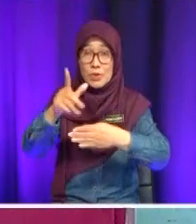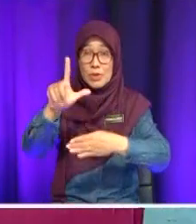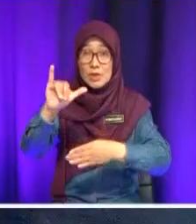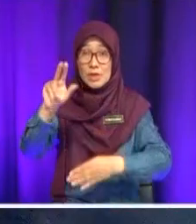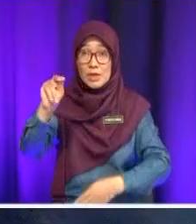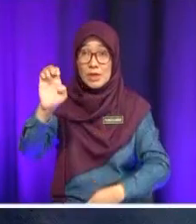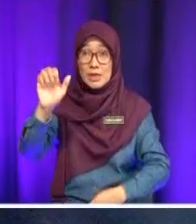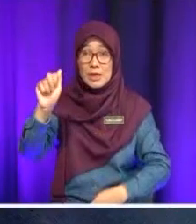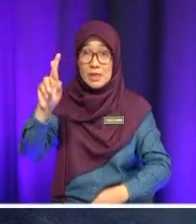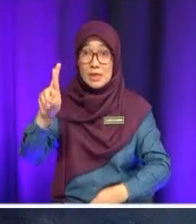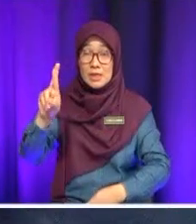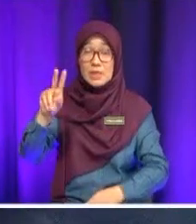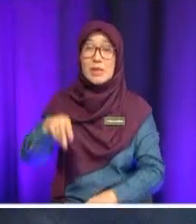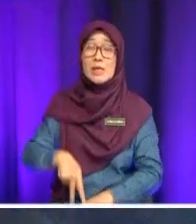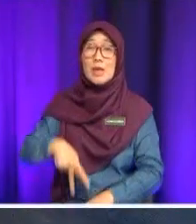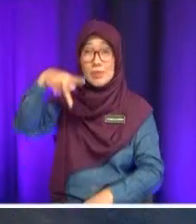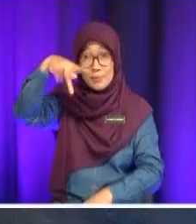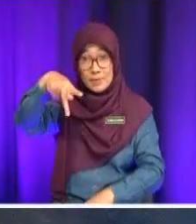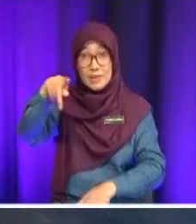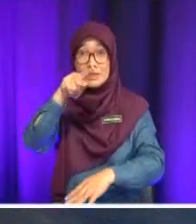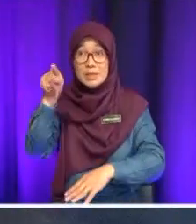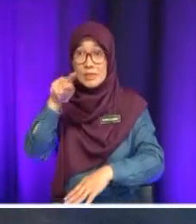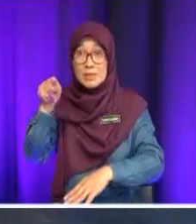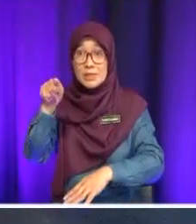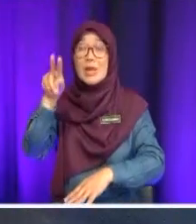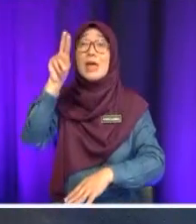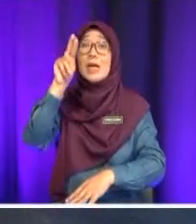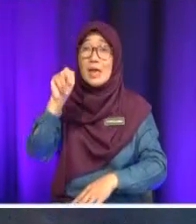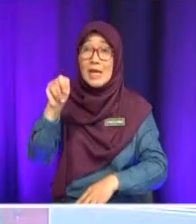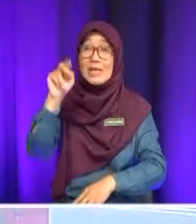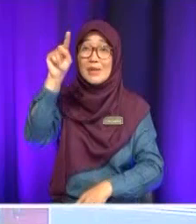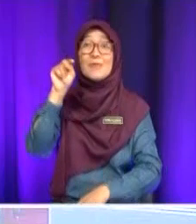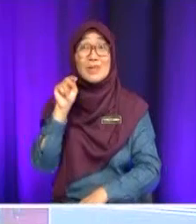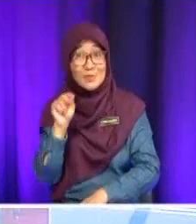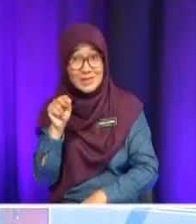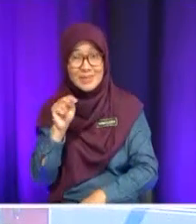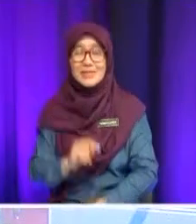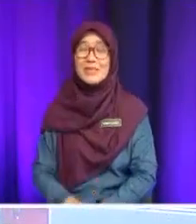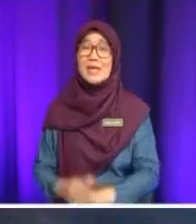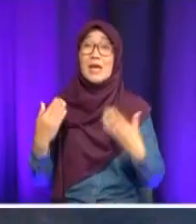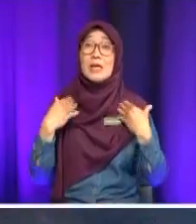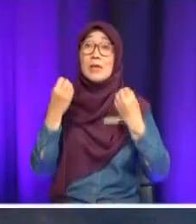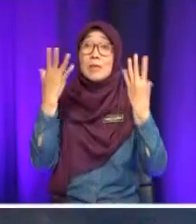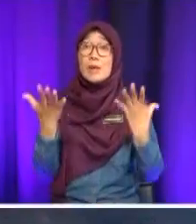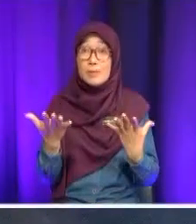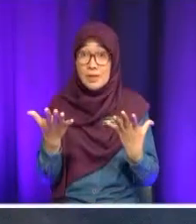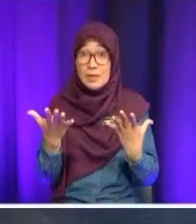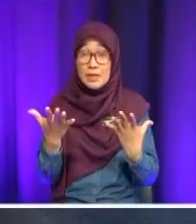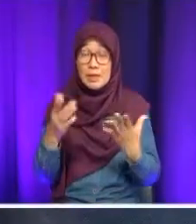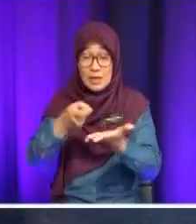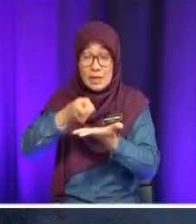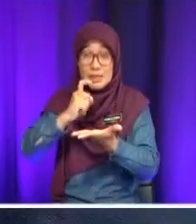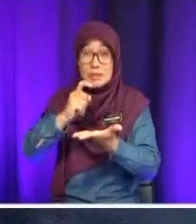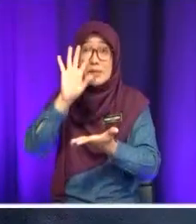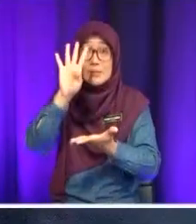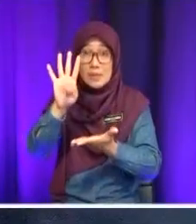linier sama dengan factory and Victoria jadi kita ada berapa gelas kita ada empat jadi